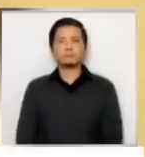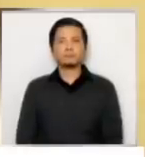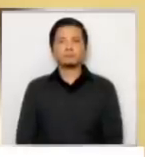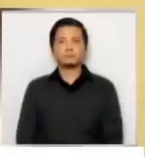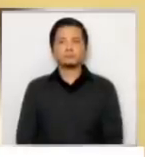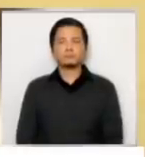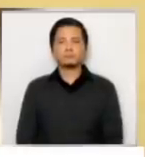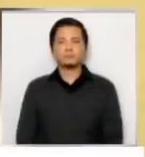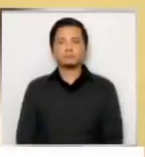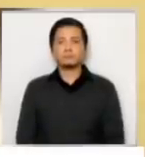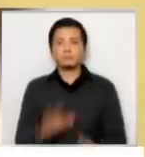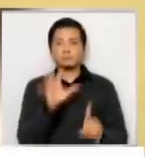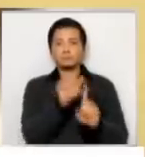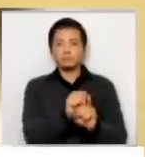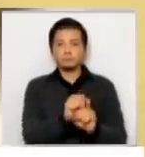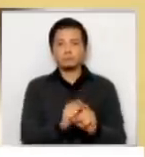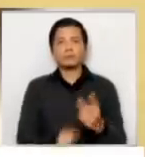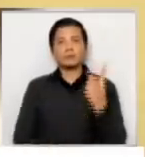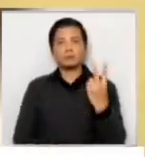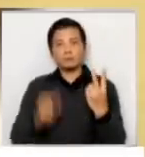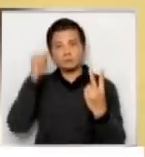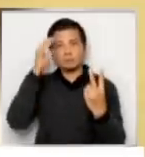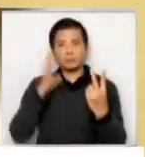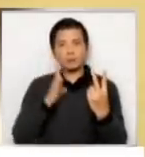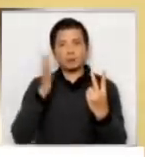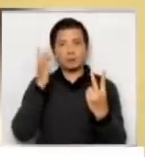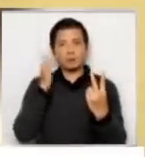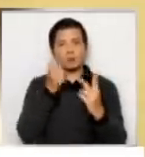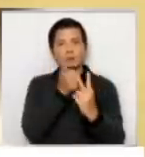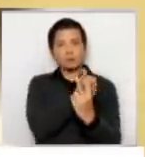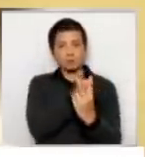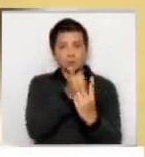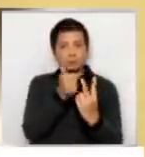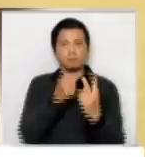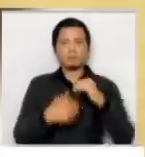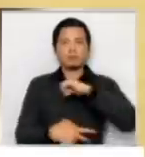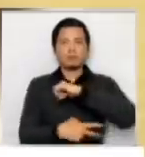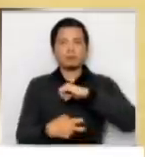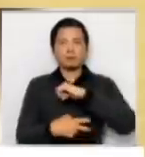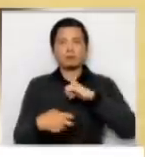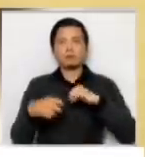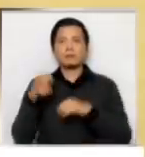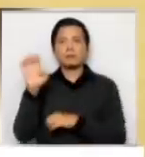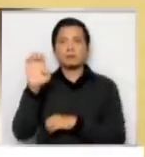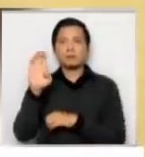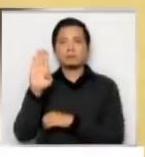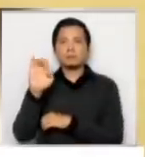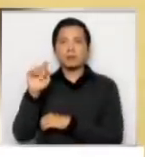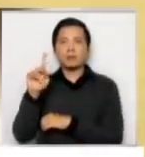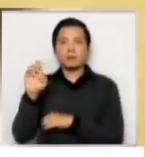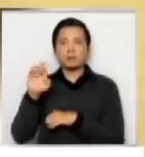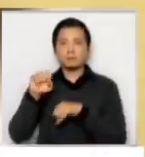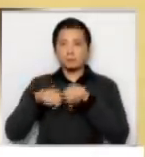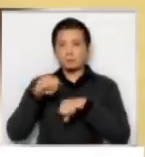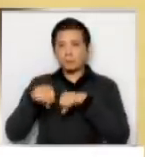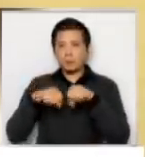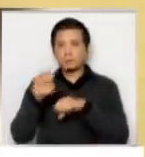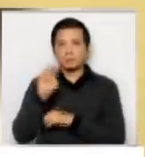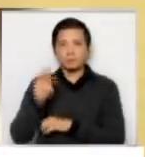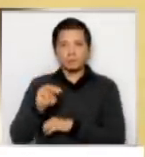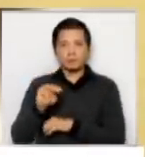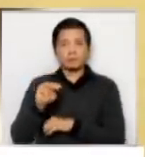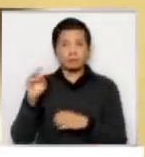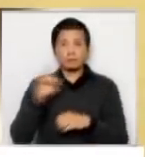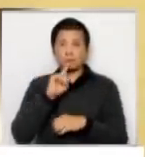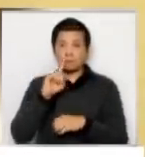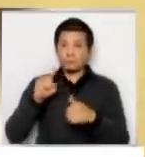Arestado ang dalawang lalaki matapos umanong magnakaw ng e-bike sa Maynila. At mukhang hindi ito ang unang beses na ginawa nila ito. May